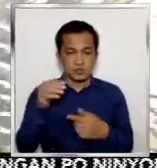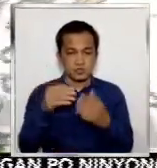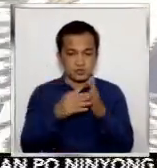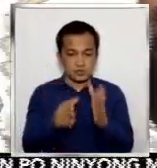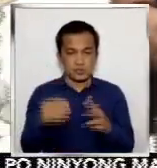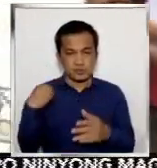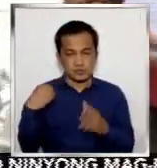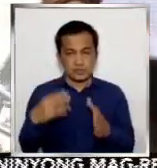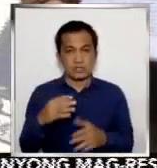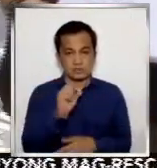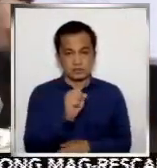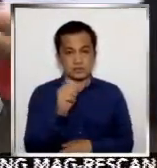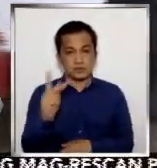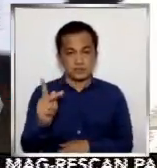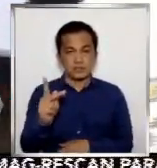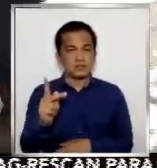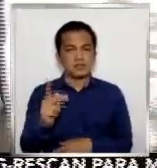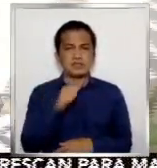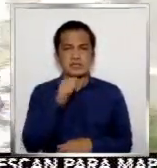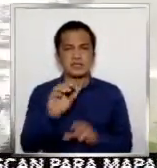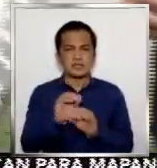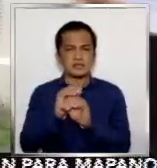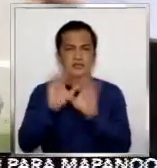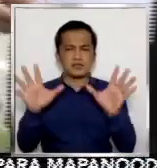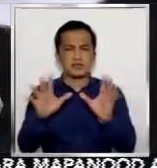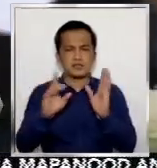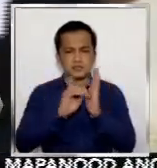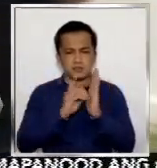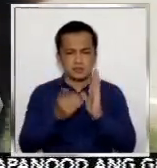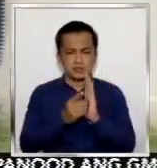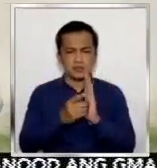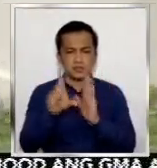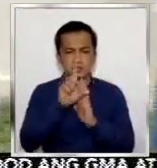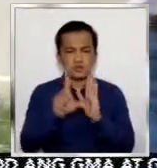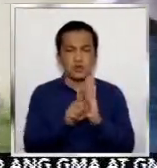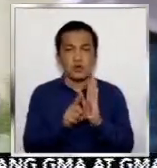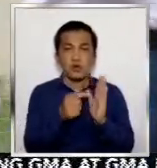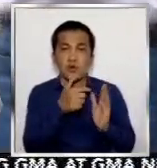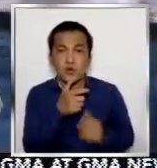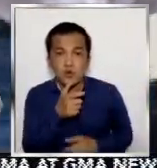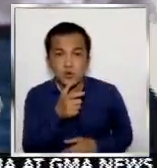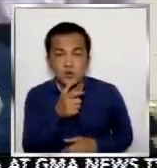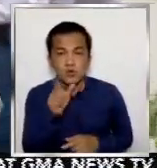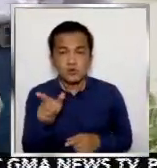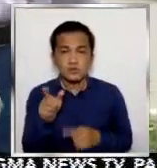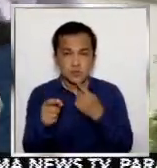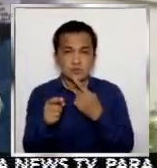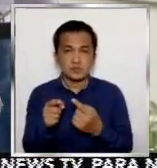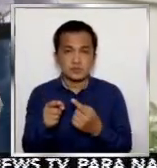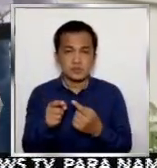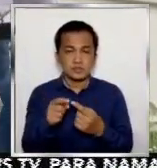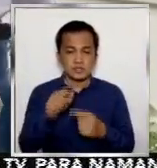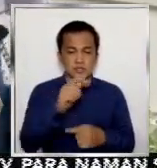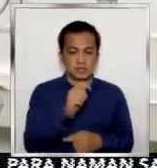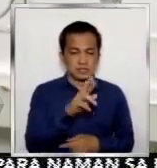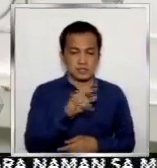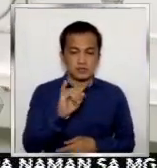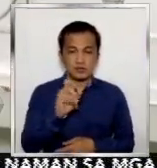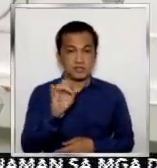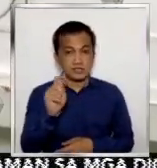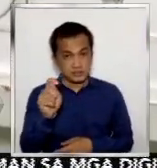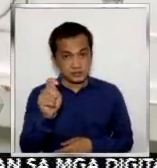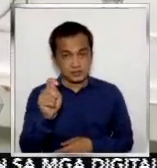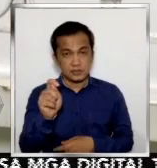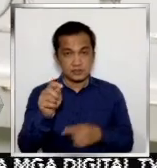kabataan, hindi raw malinaw ang depenisyon ng batas kung sino ang maituturing na terorista. Banta raw ito